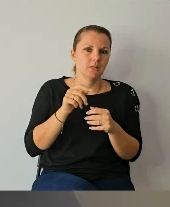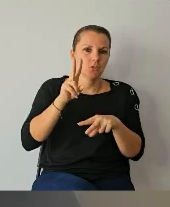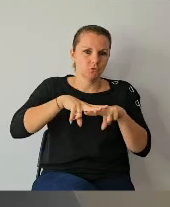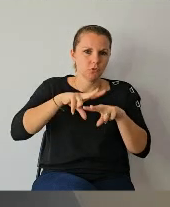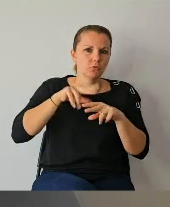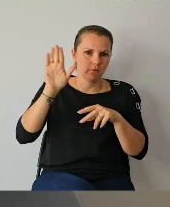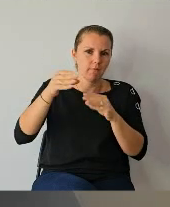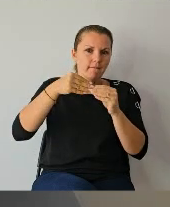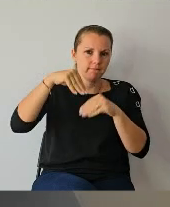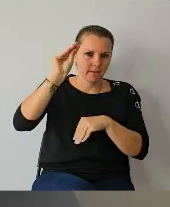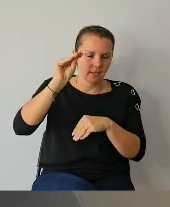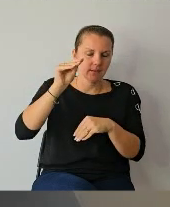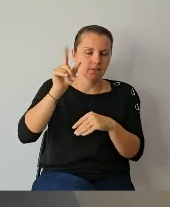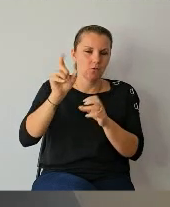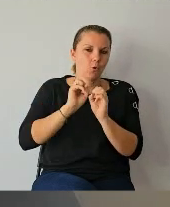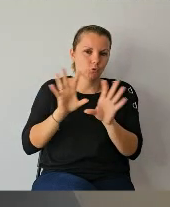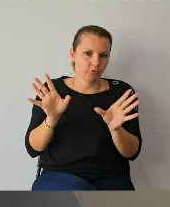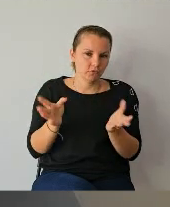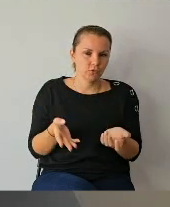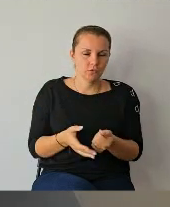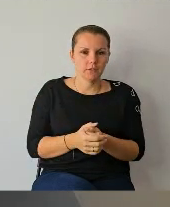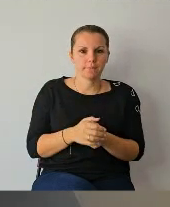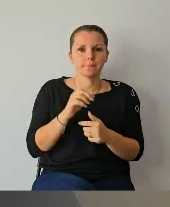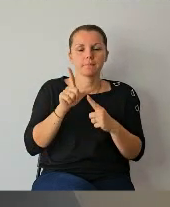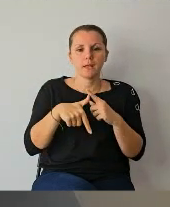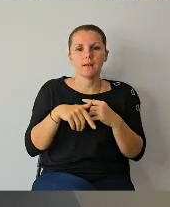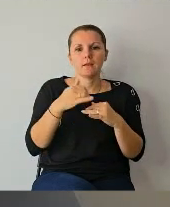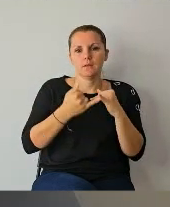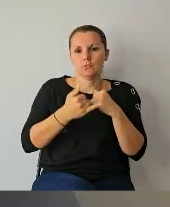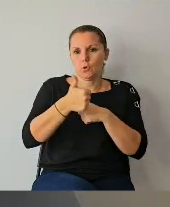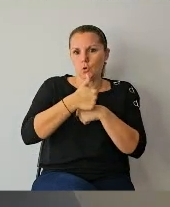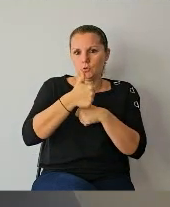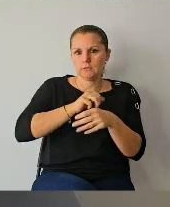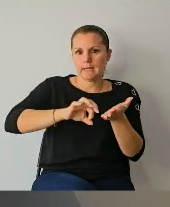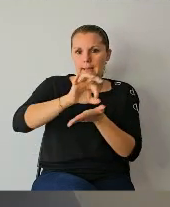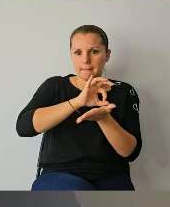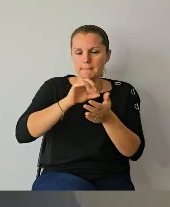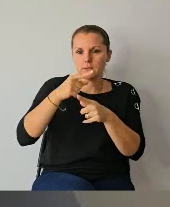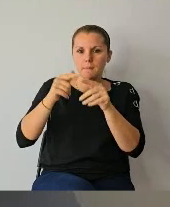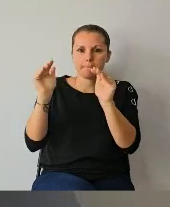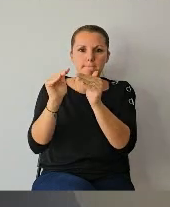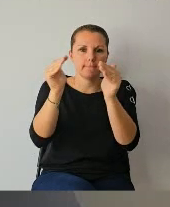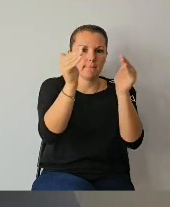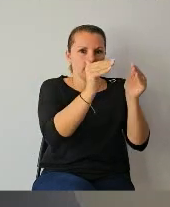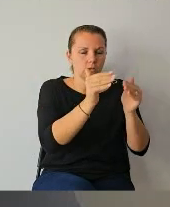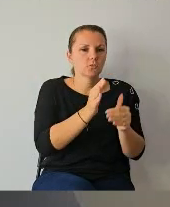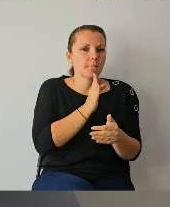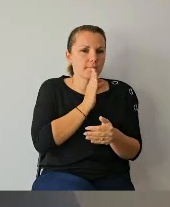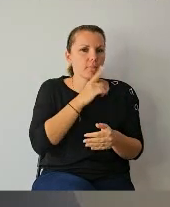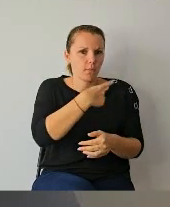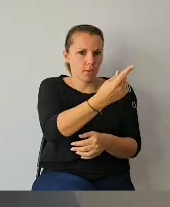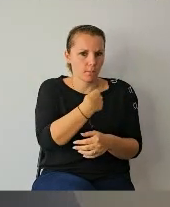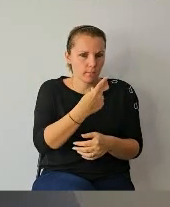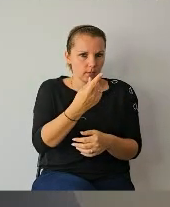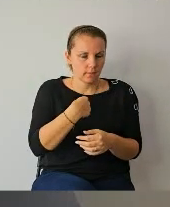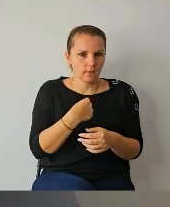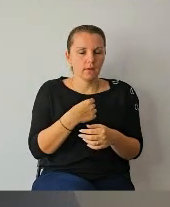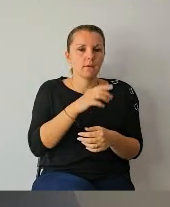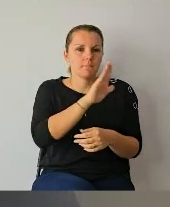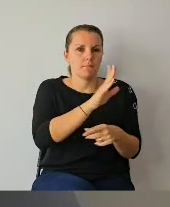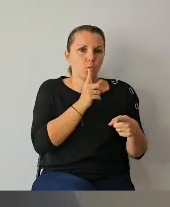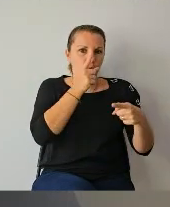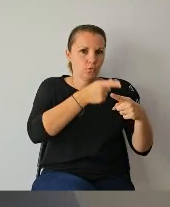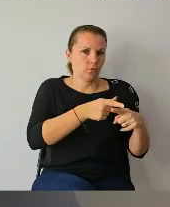więcej, natomiast jeżeli chodzi o gminy mniejsze, no to oni też mają tutaj te dodatki na